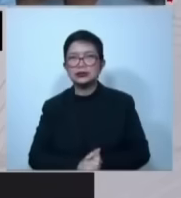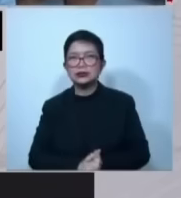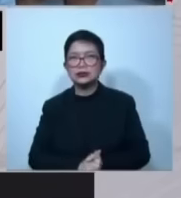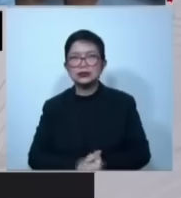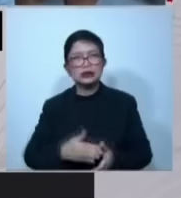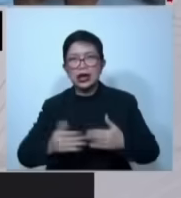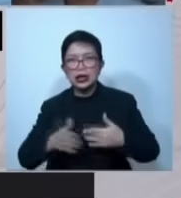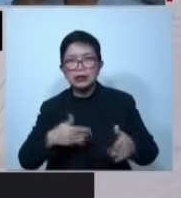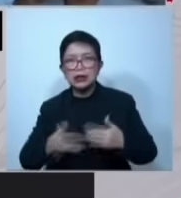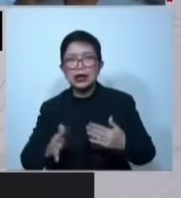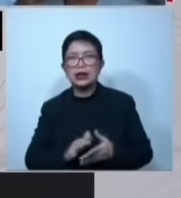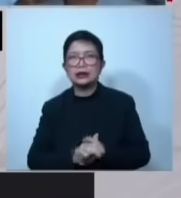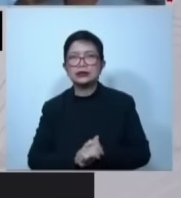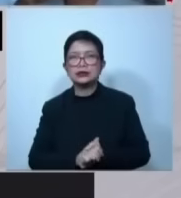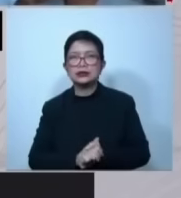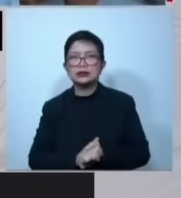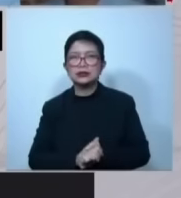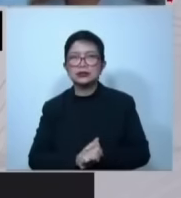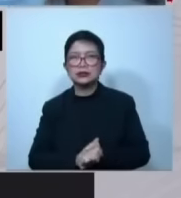masalah ya